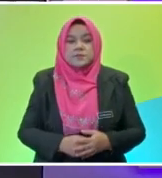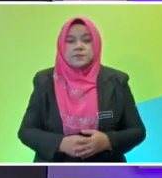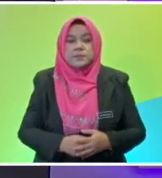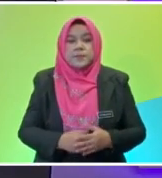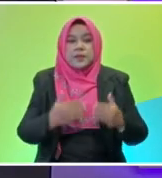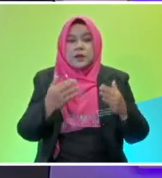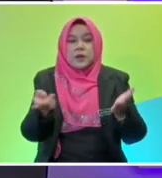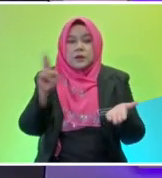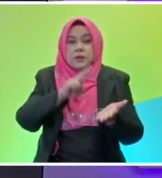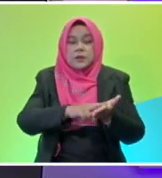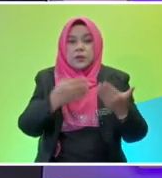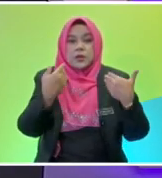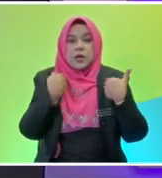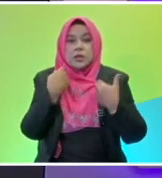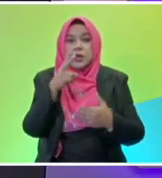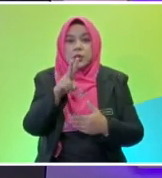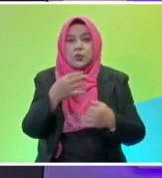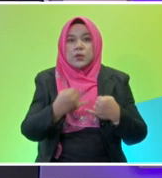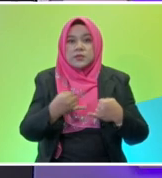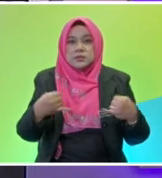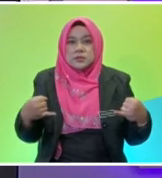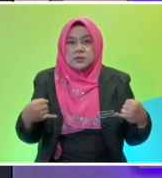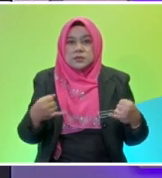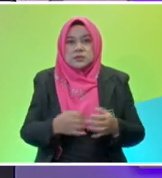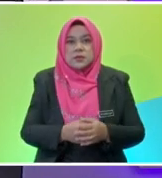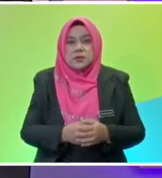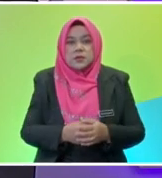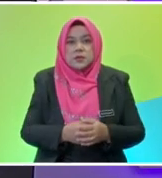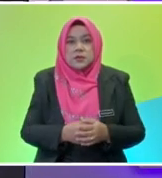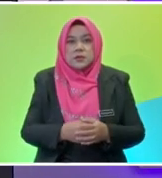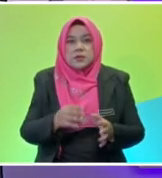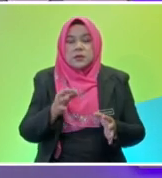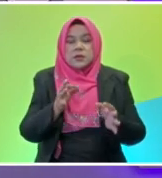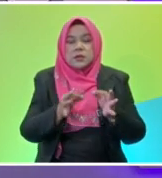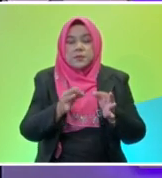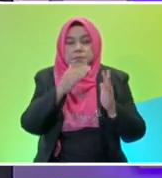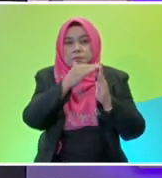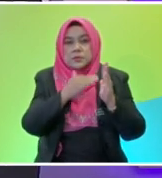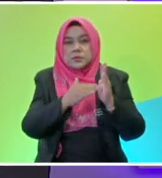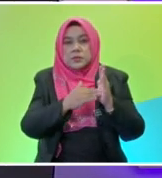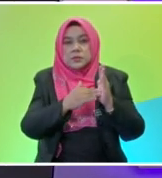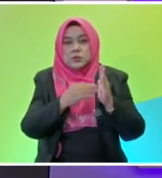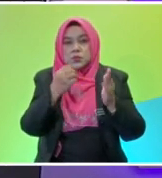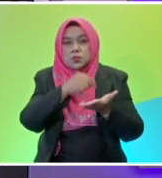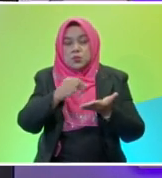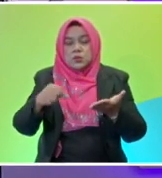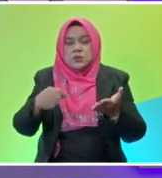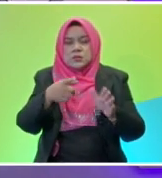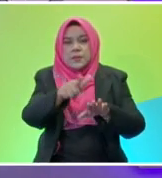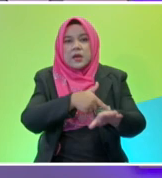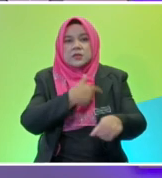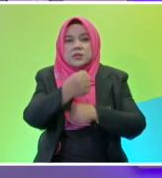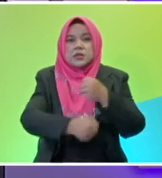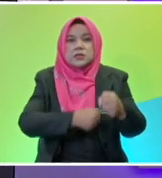kok ini ada dua jenisnya ee maksudnya kalau activity itu kita catat sepanjang tahun untuk eee catatan dalam